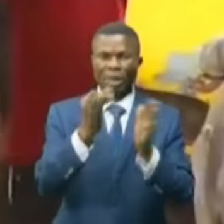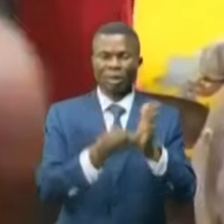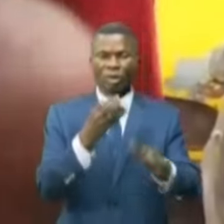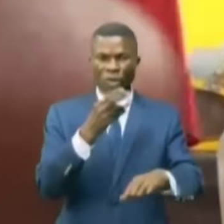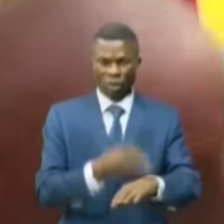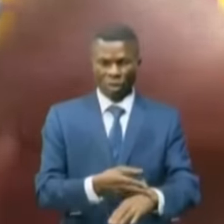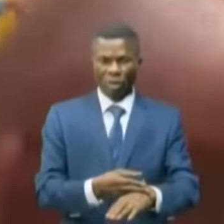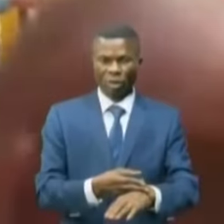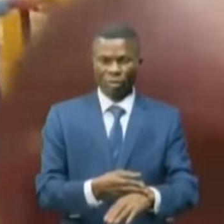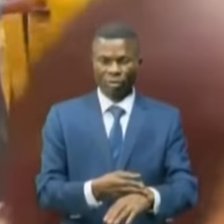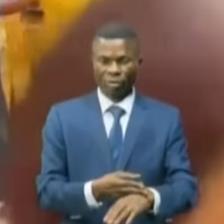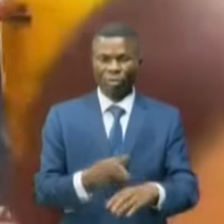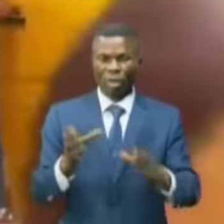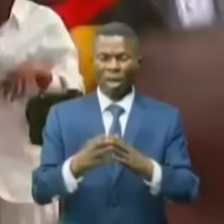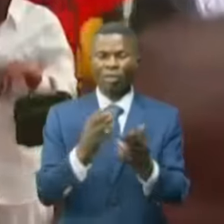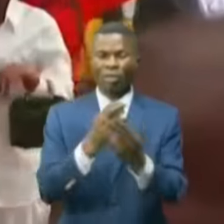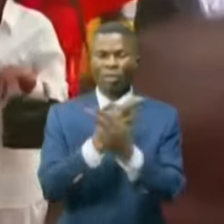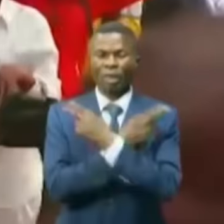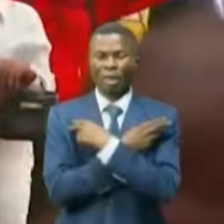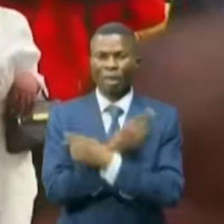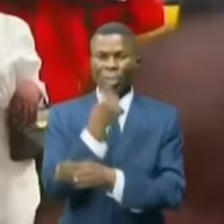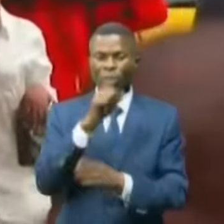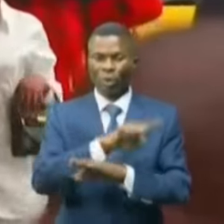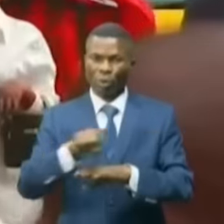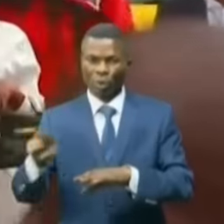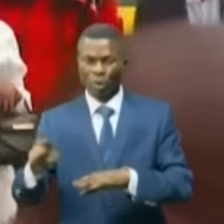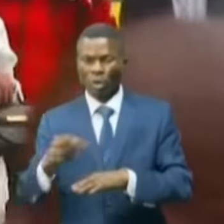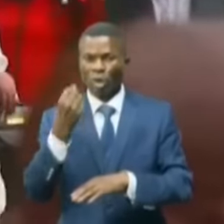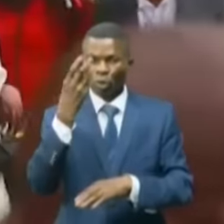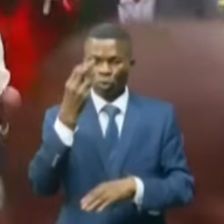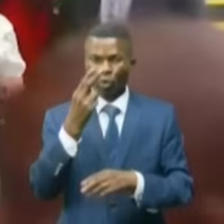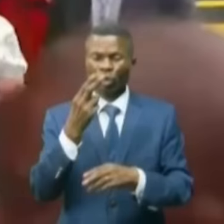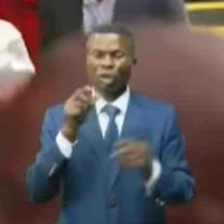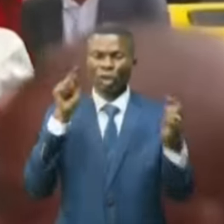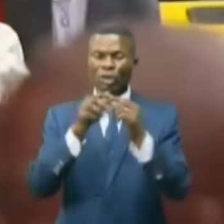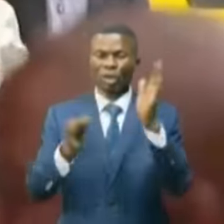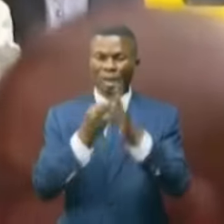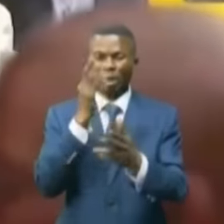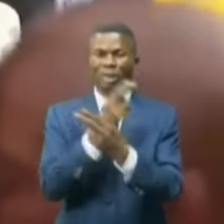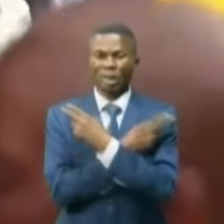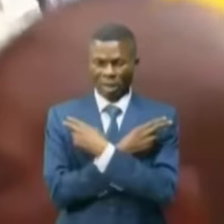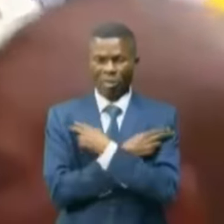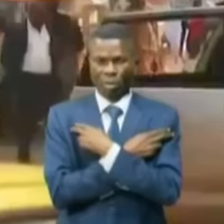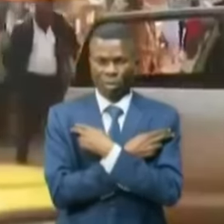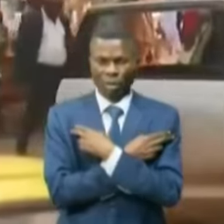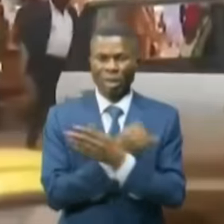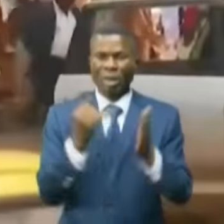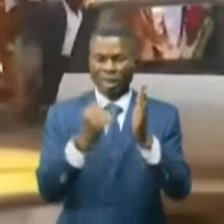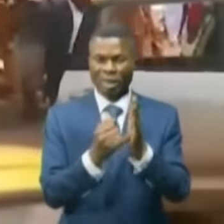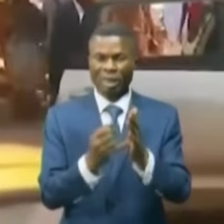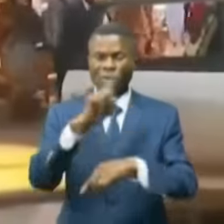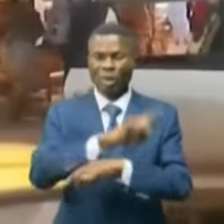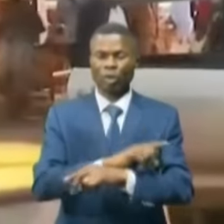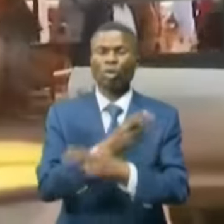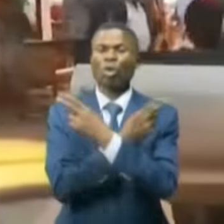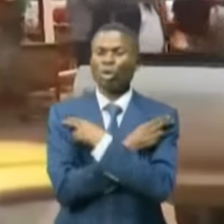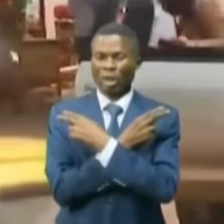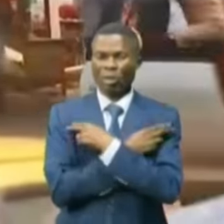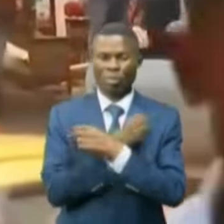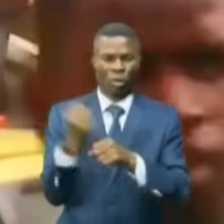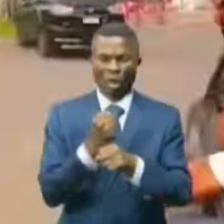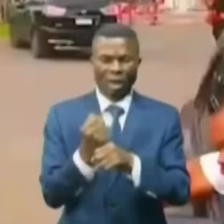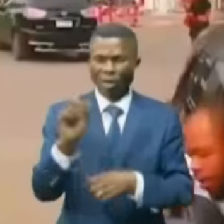Certes, avec une pause d'une heure, de 12h à 13h. Le samedi sera un jour non